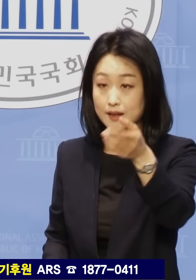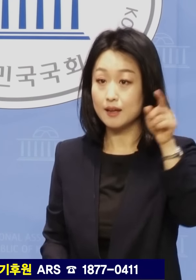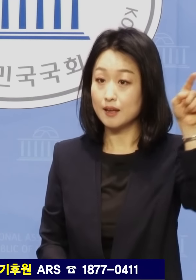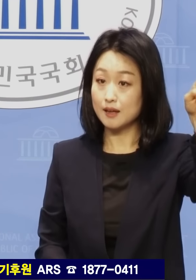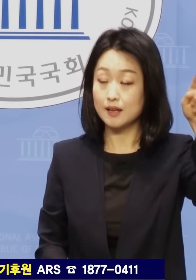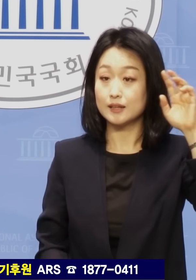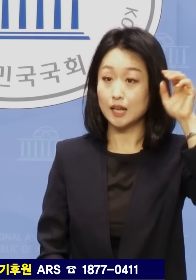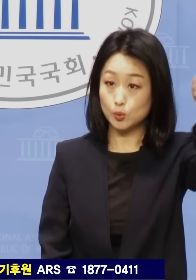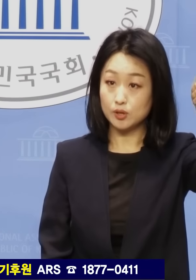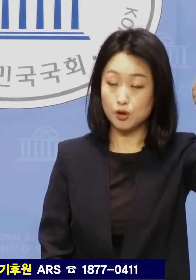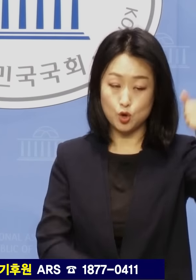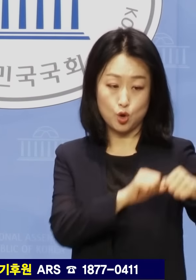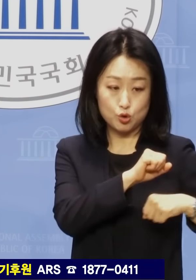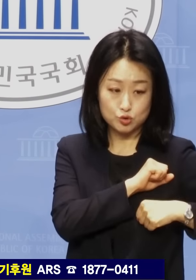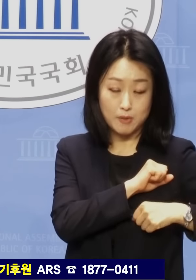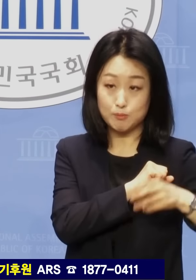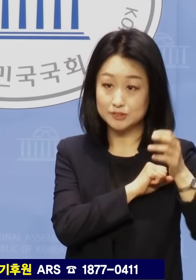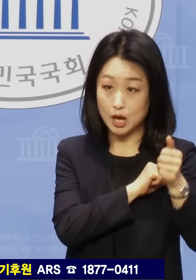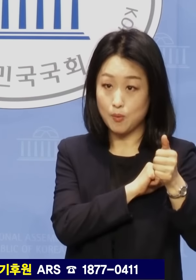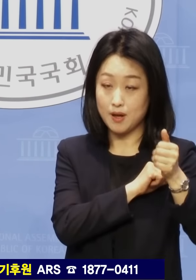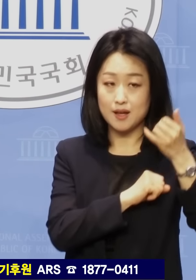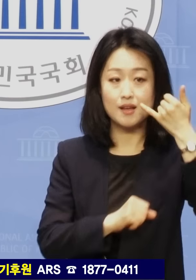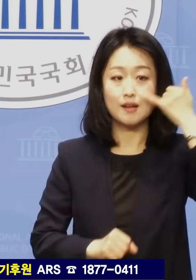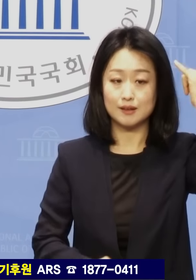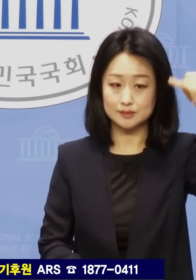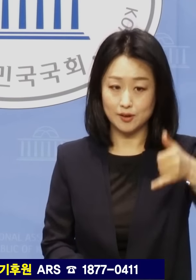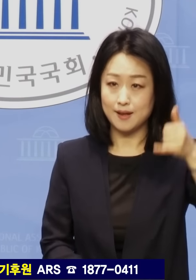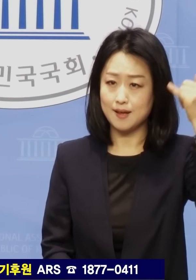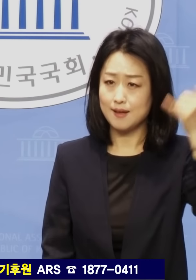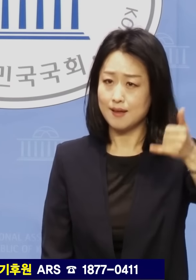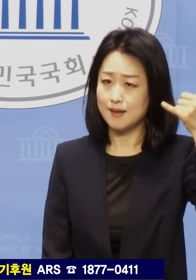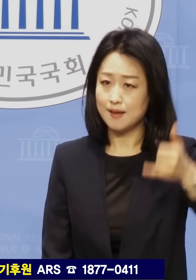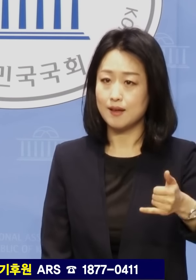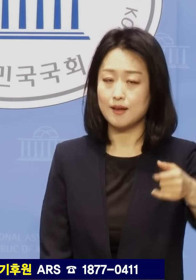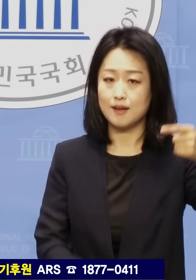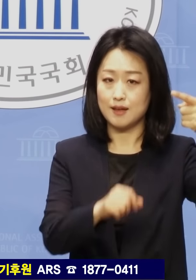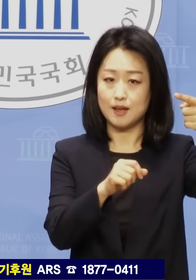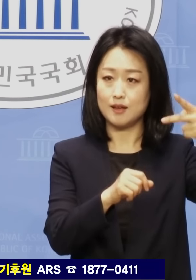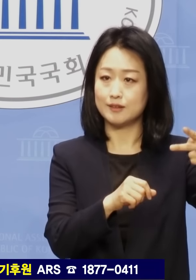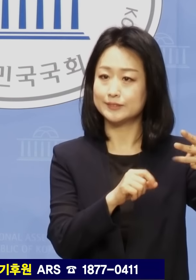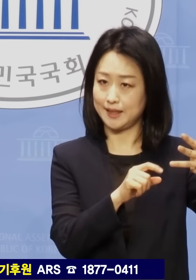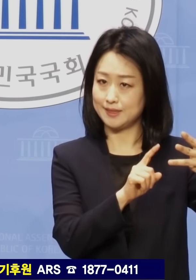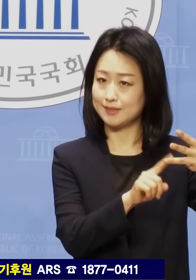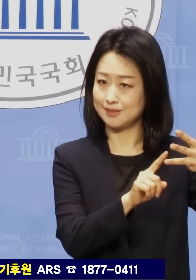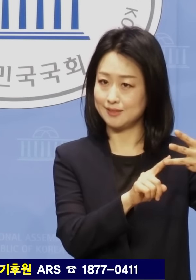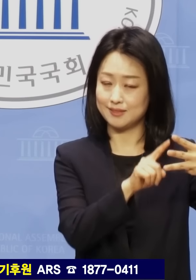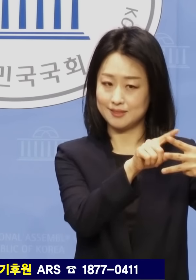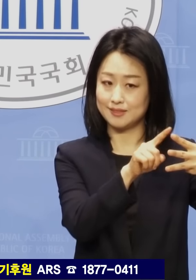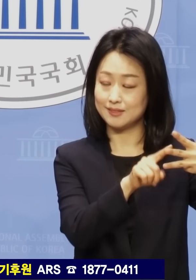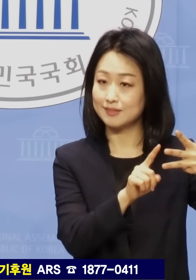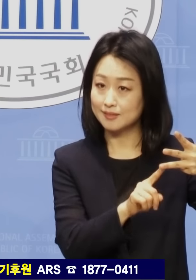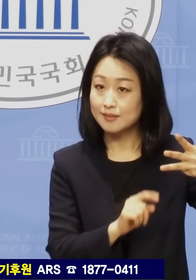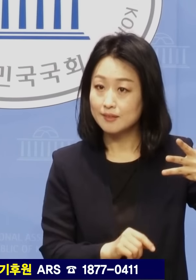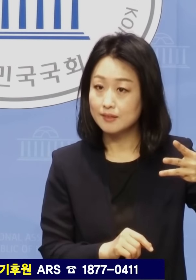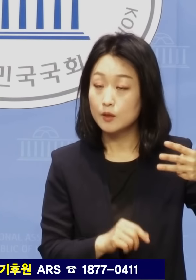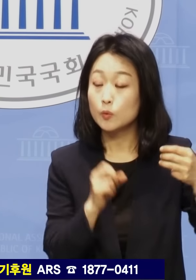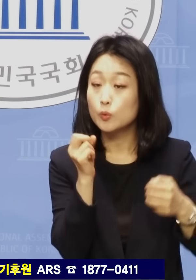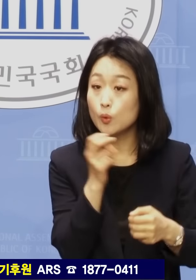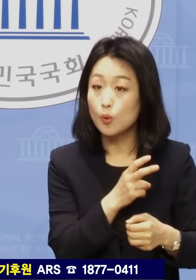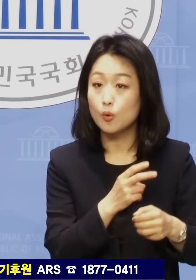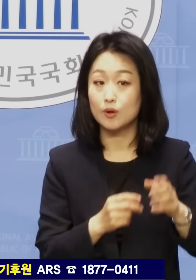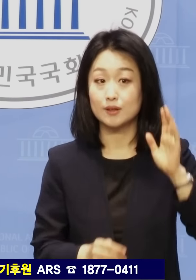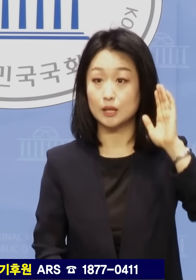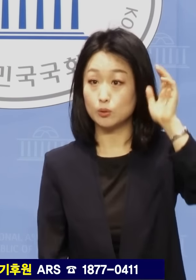국방부 장관과 세 차례 통화했던 것으로 드러났습니다 심지어 윤